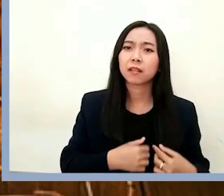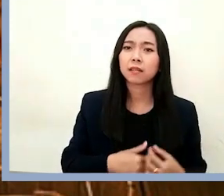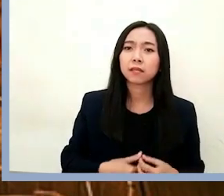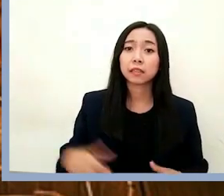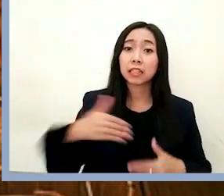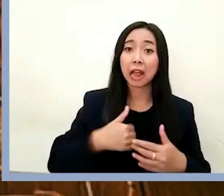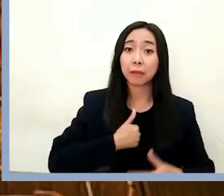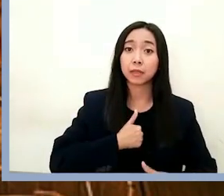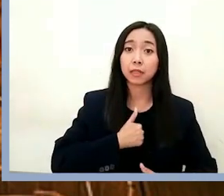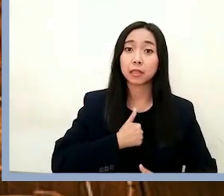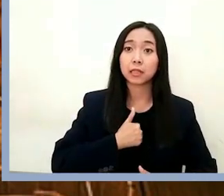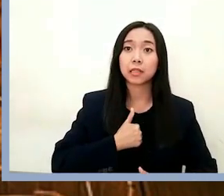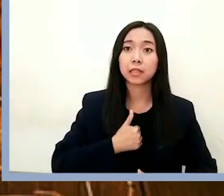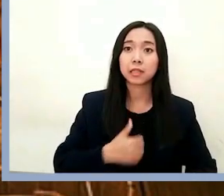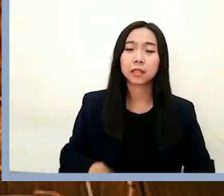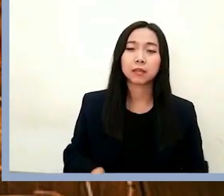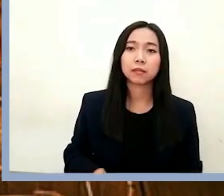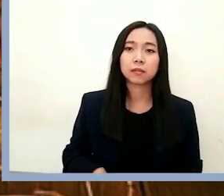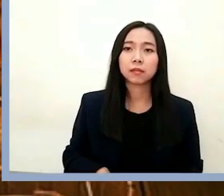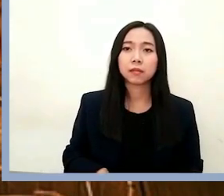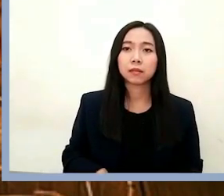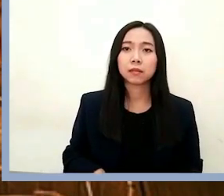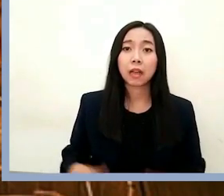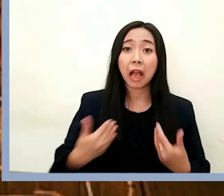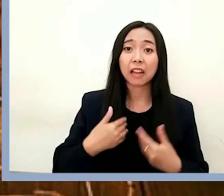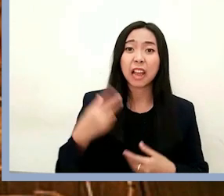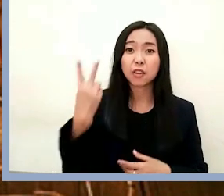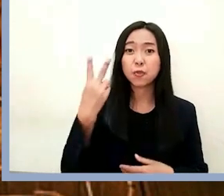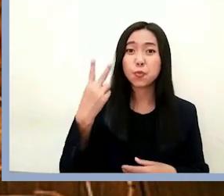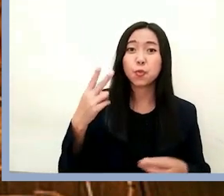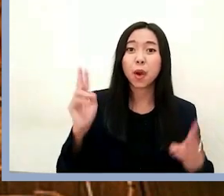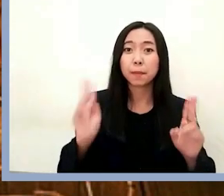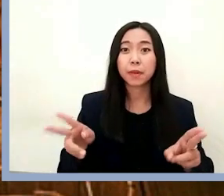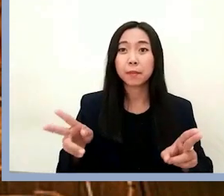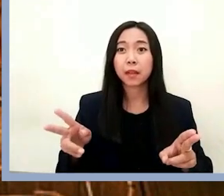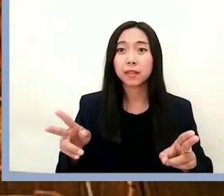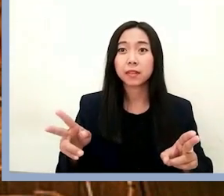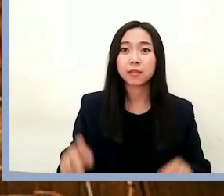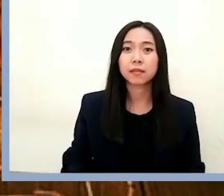ada dua pribadi dan Mereka cenderung bisa bersikap Mendua